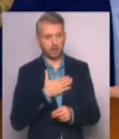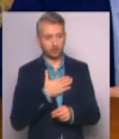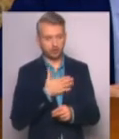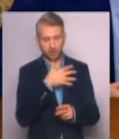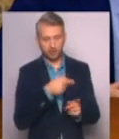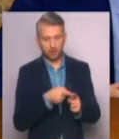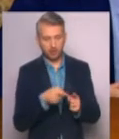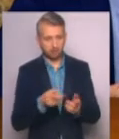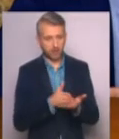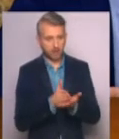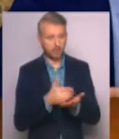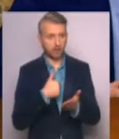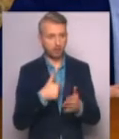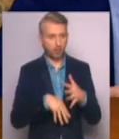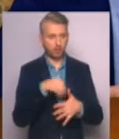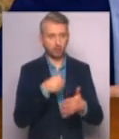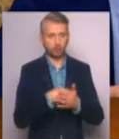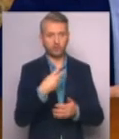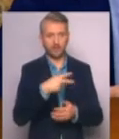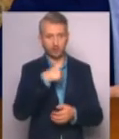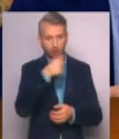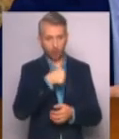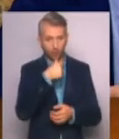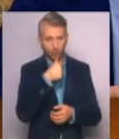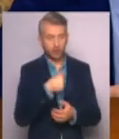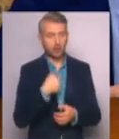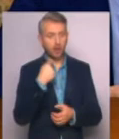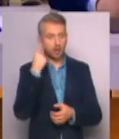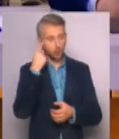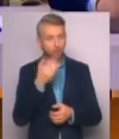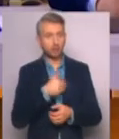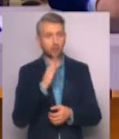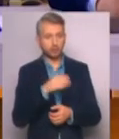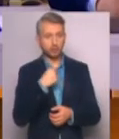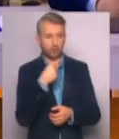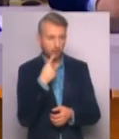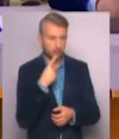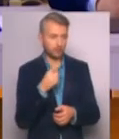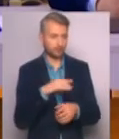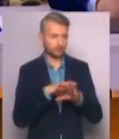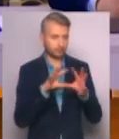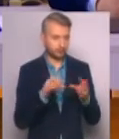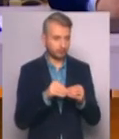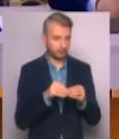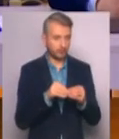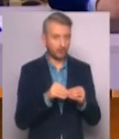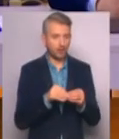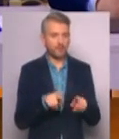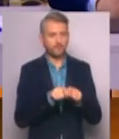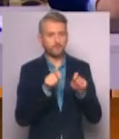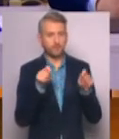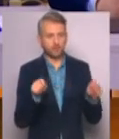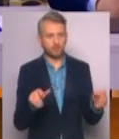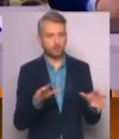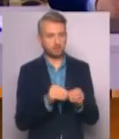каденції, а я нагадаю, що ми обрані до 2020 року, ми будемо говорити фігурально, переріжемо стрічку, можливо, навіть спільно